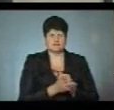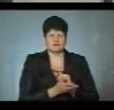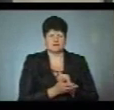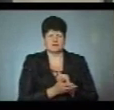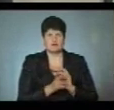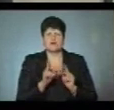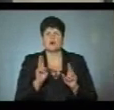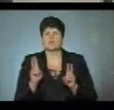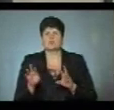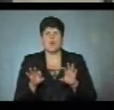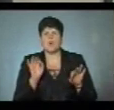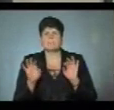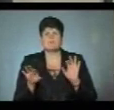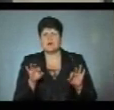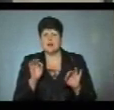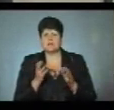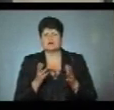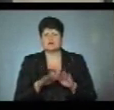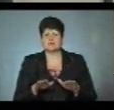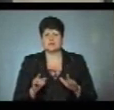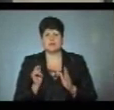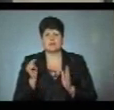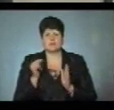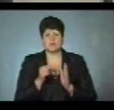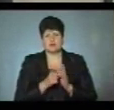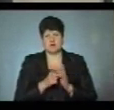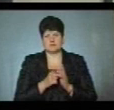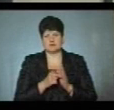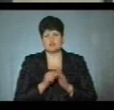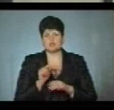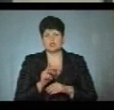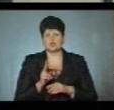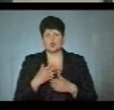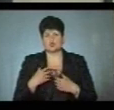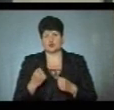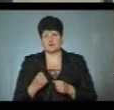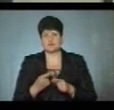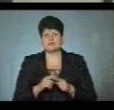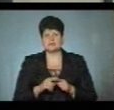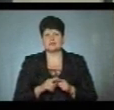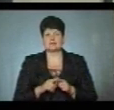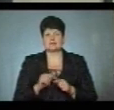хто обирає, які діти потраплять до тих, хто оздоровиться? Це лише там